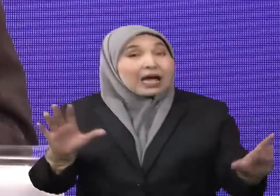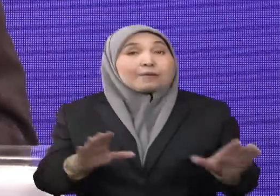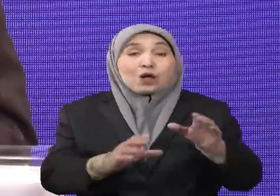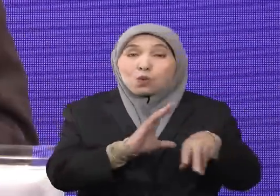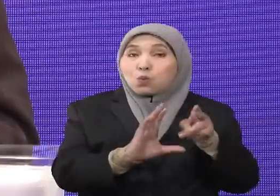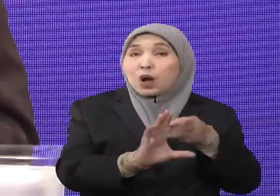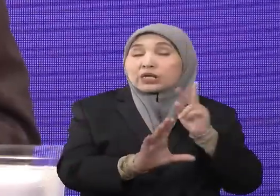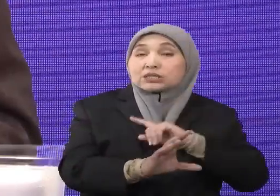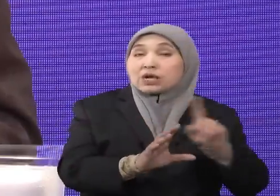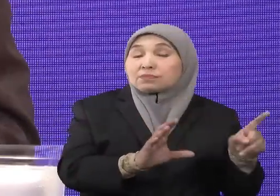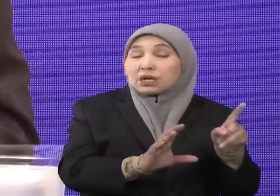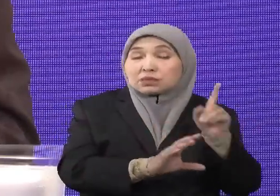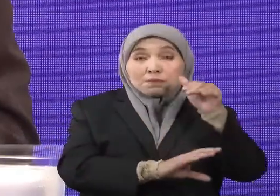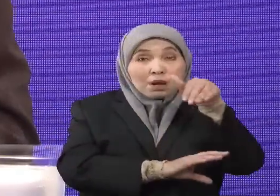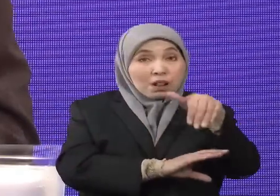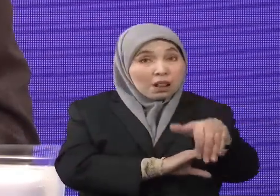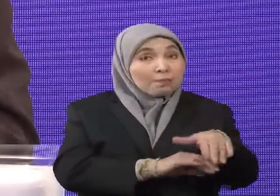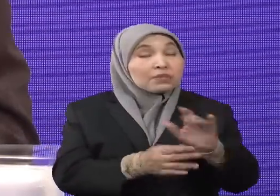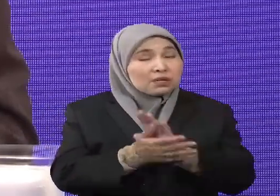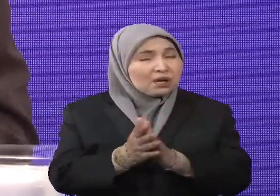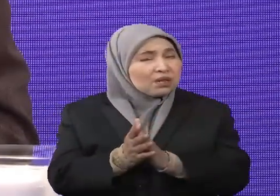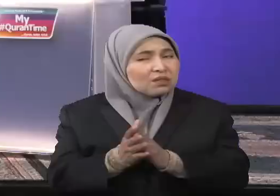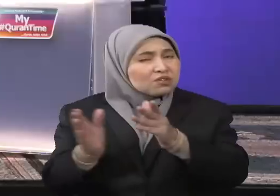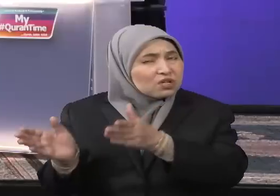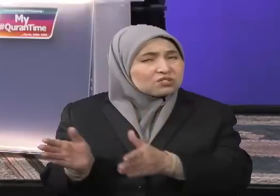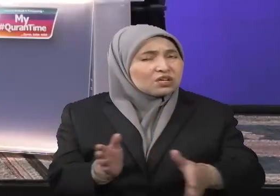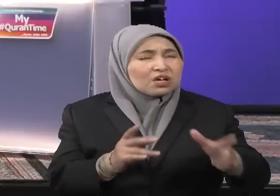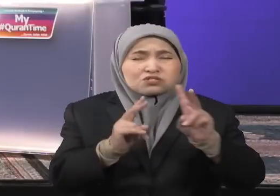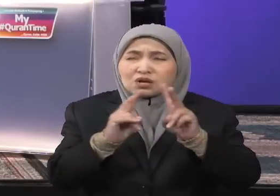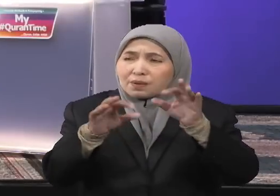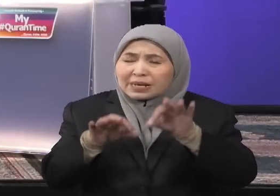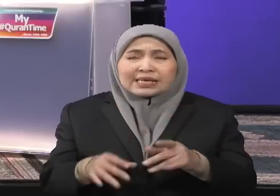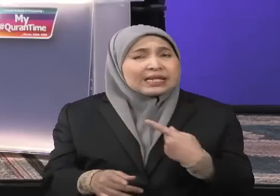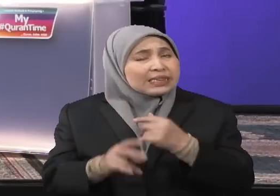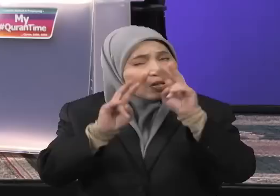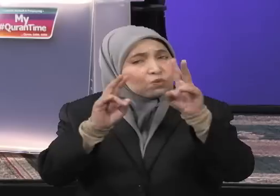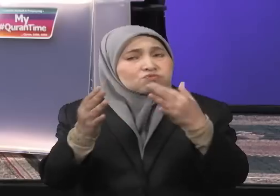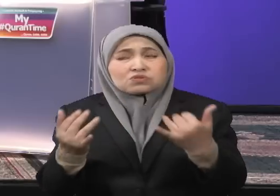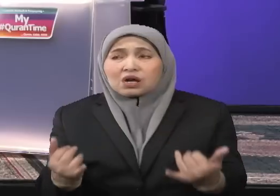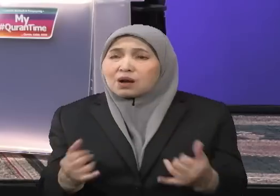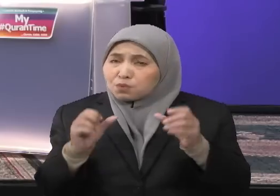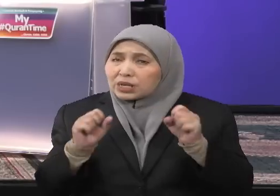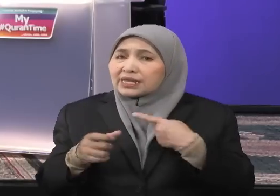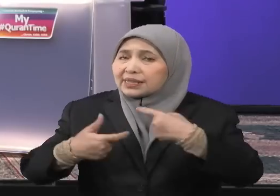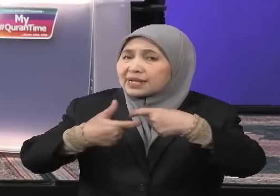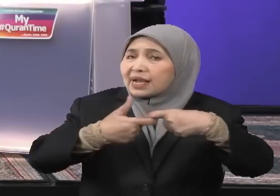jadi ini satu strategi yang sangat licin tapi kalau kita lihat pada zaman sekarang Ustadz ditekan ketidak